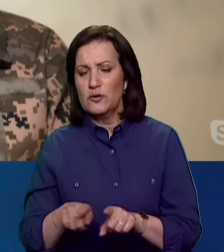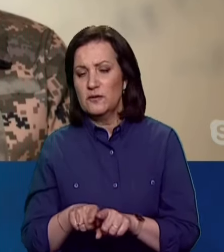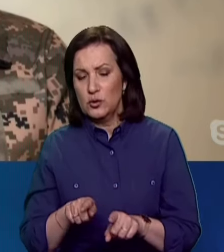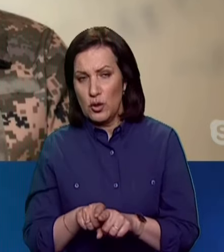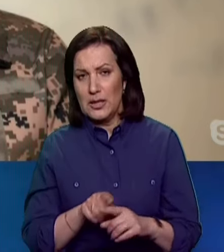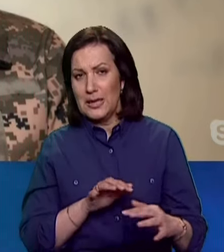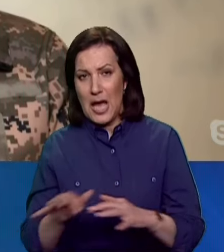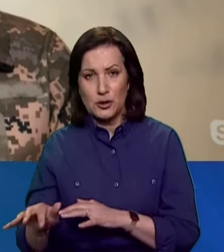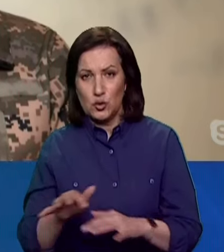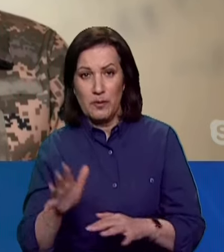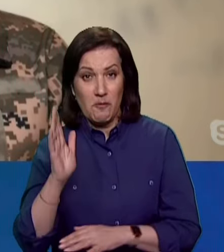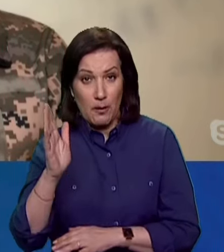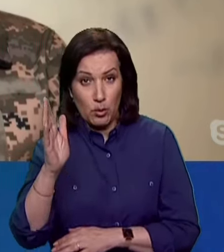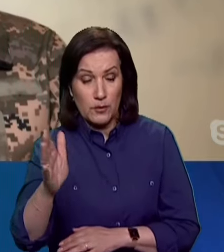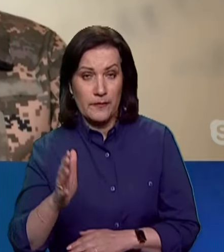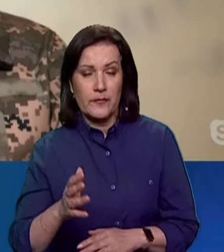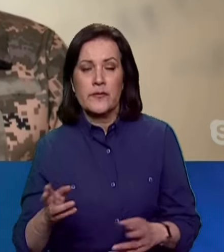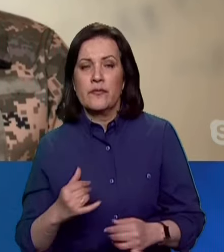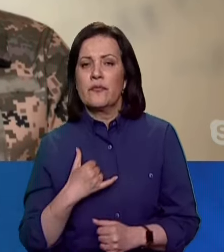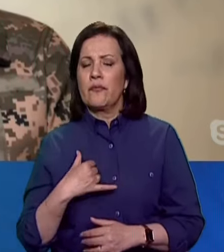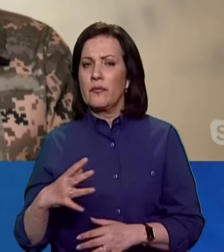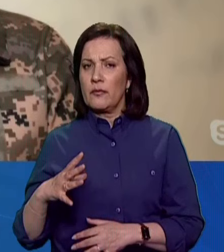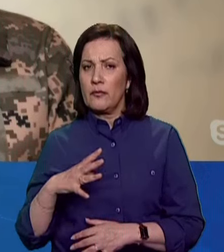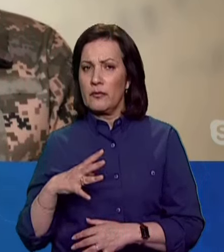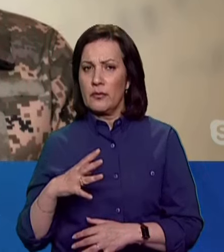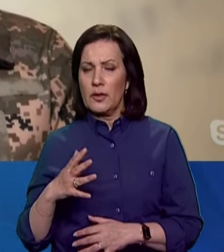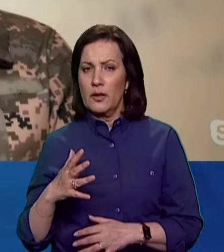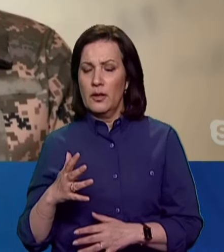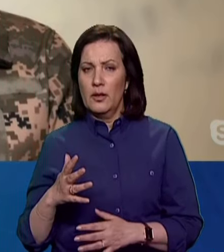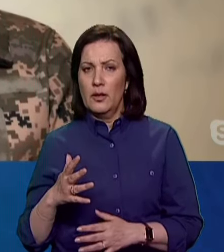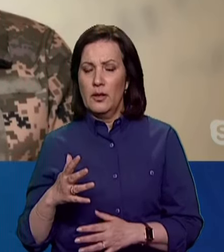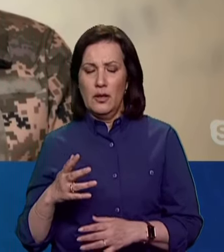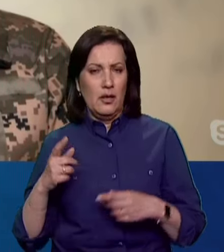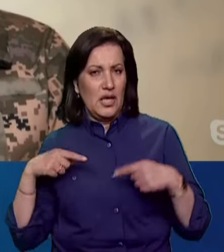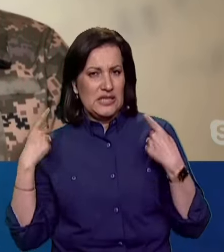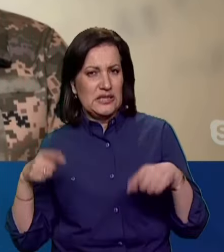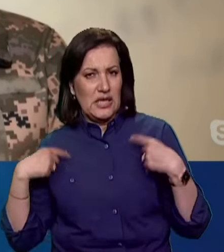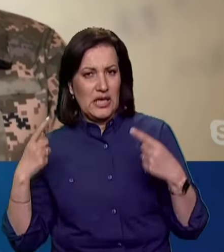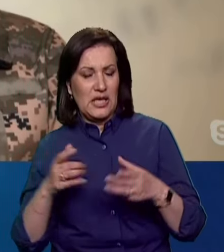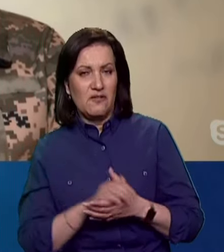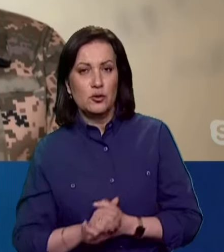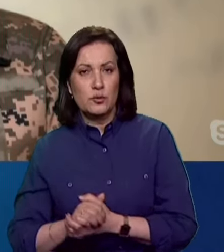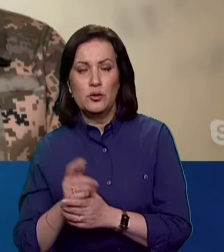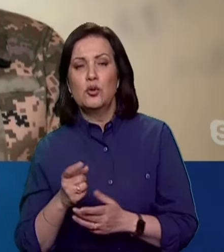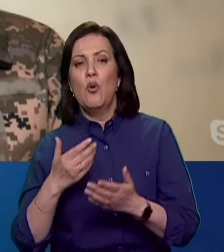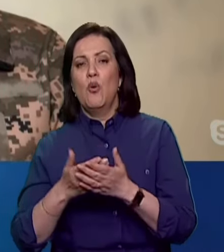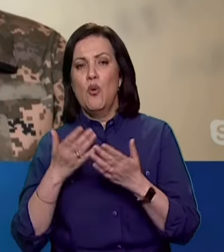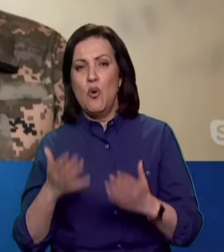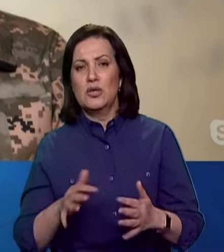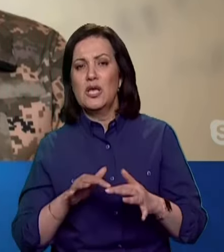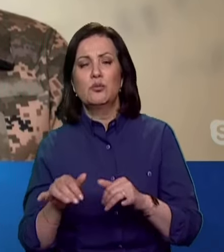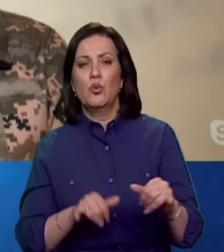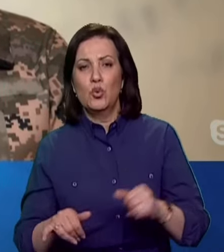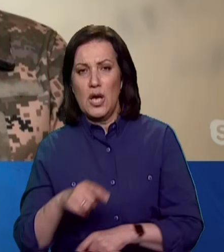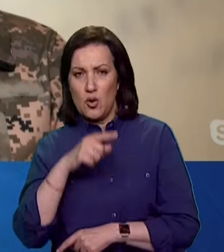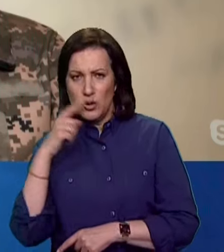одно контрнаступи в майбутньому, який у нас був істерія в суспільстві, що куди